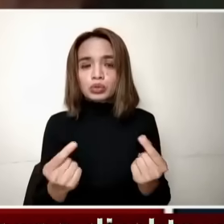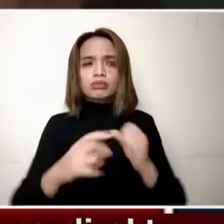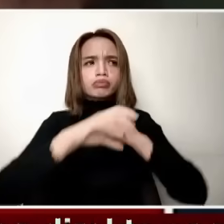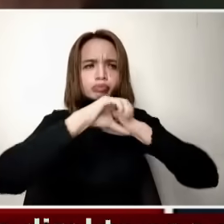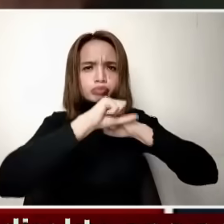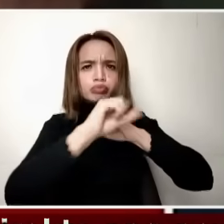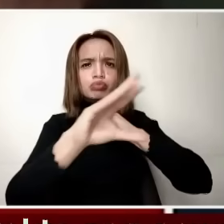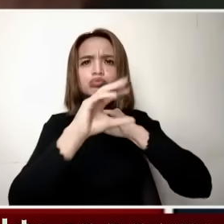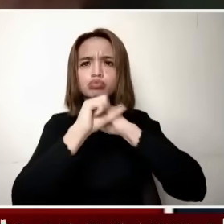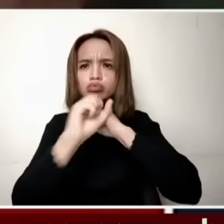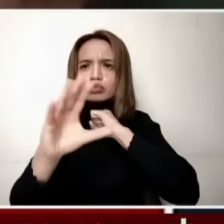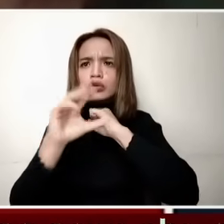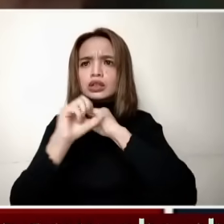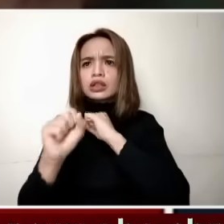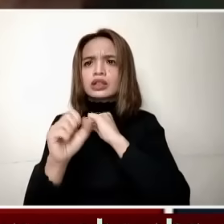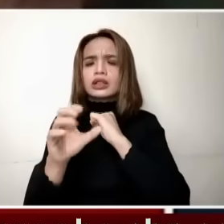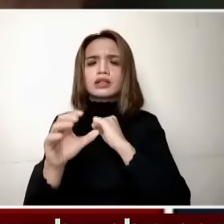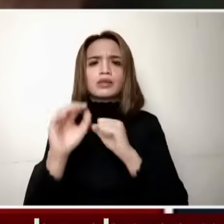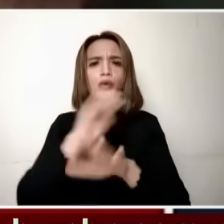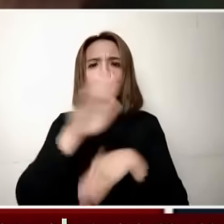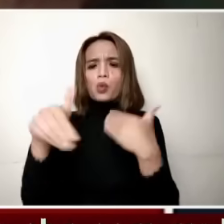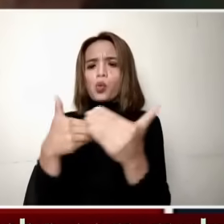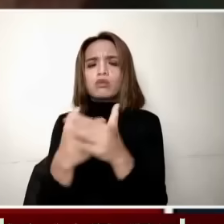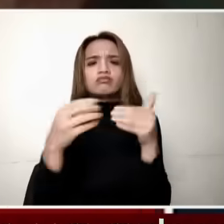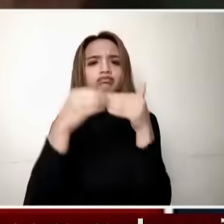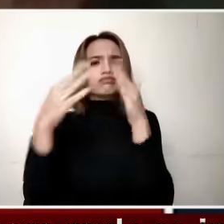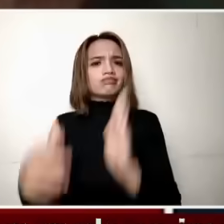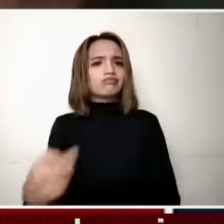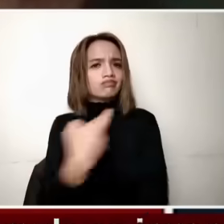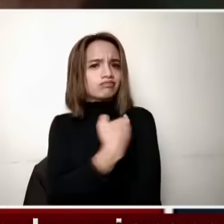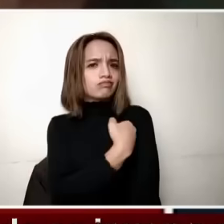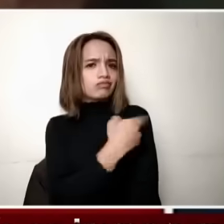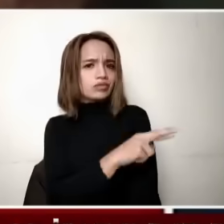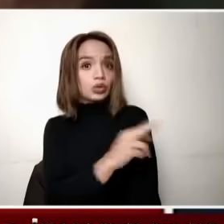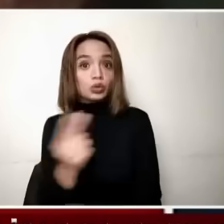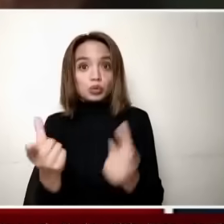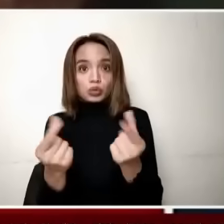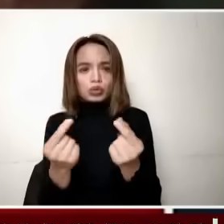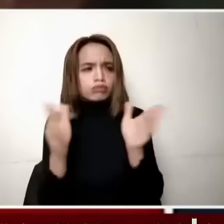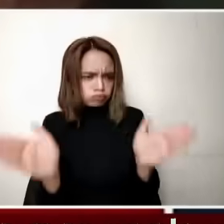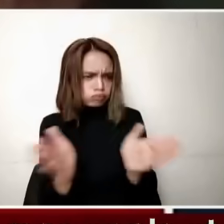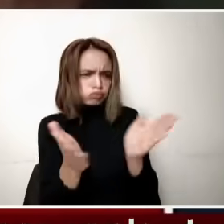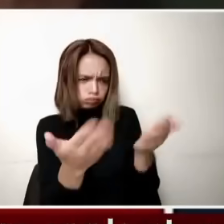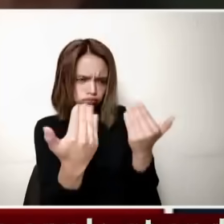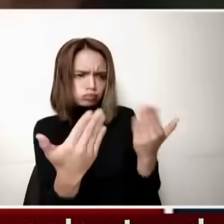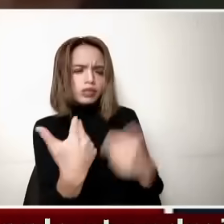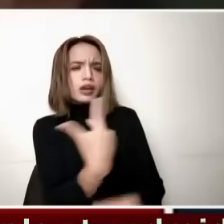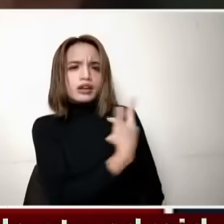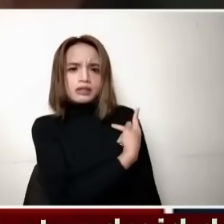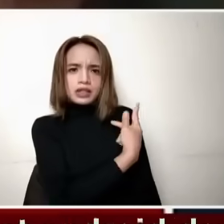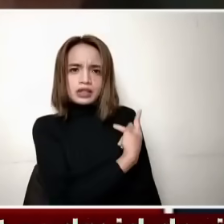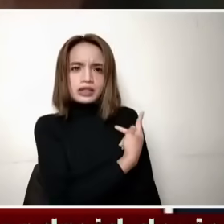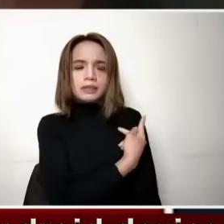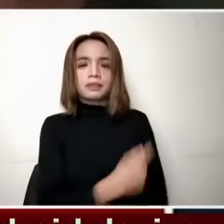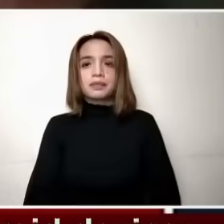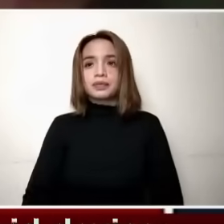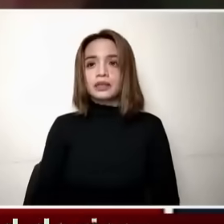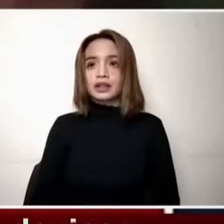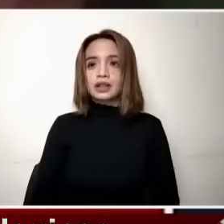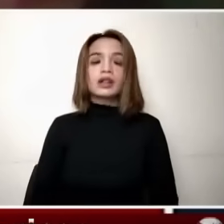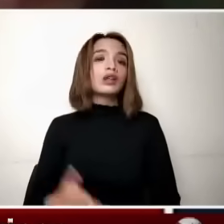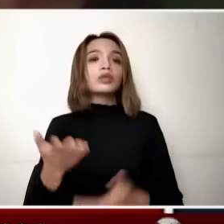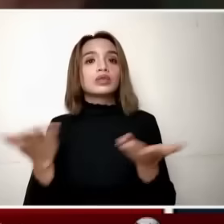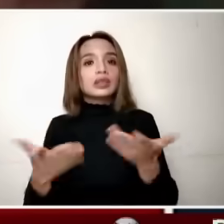mga religious leaders natin para encourage yung mga tao na magpabakuna. Doon naman po sa mga isla